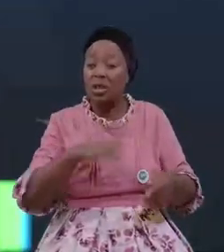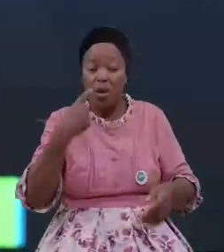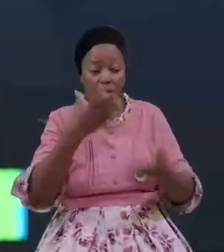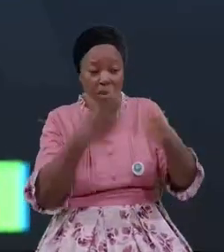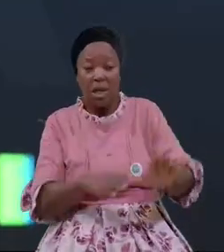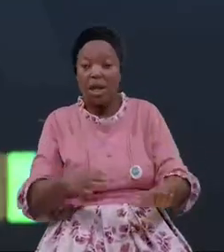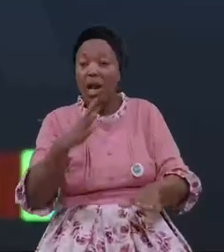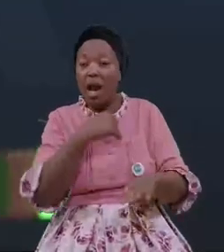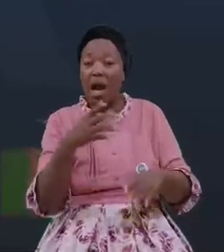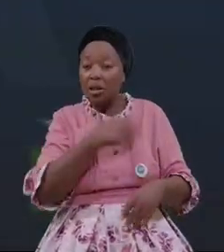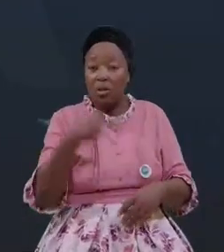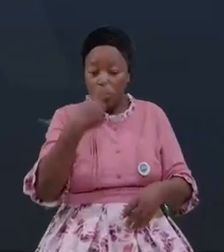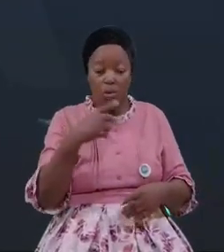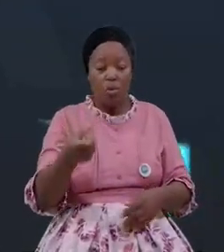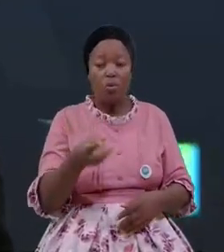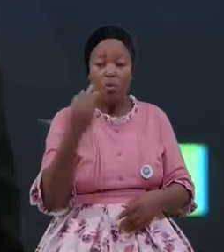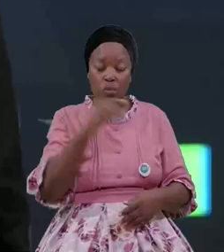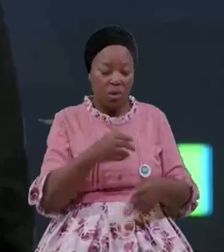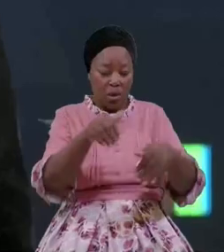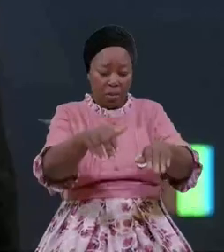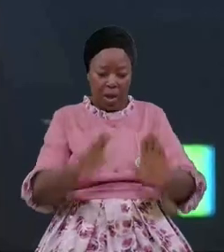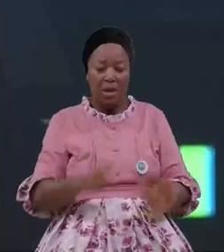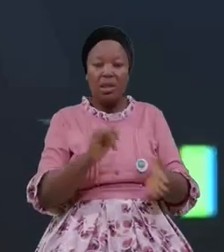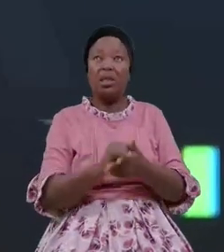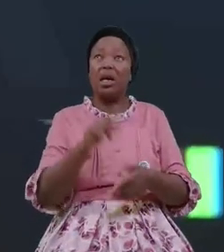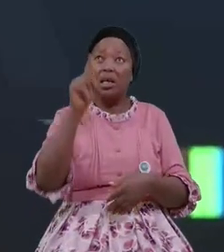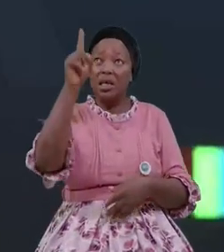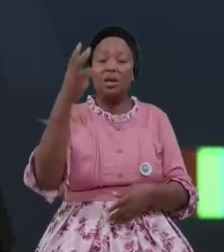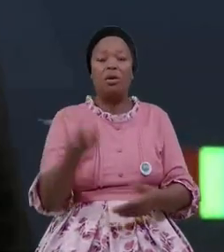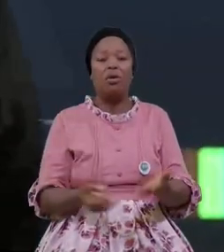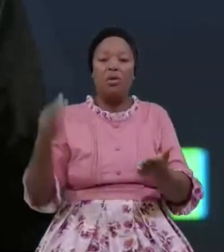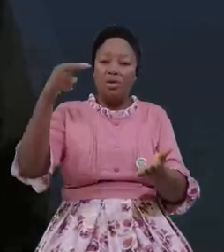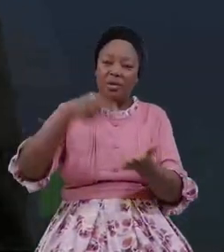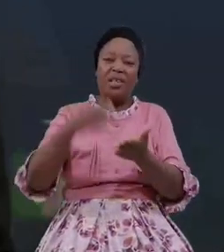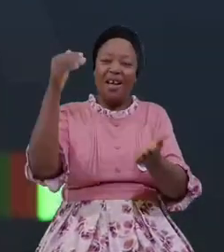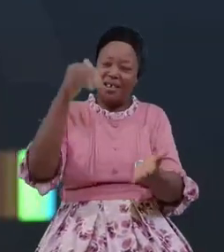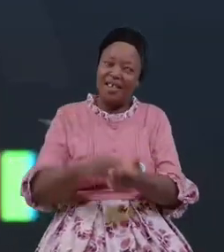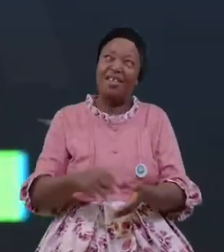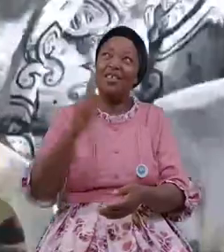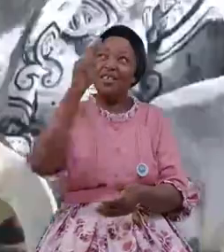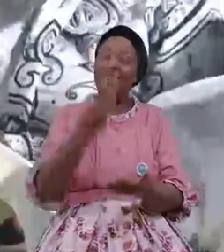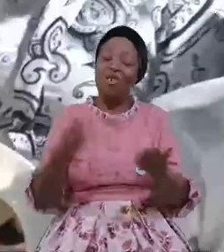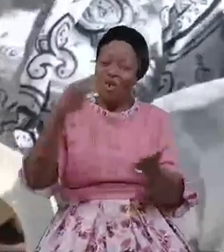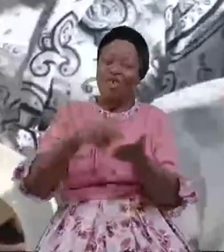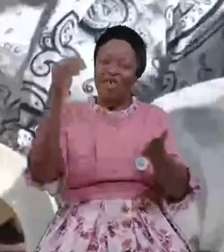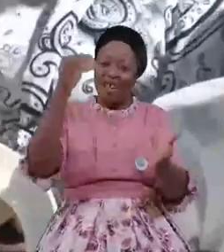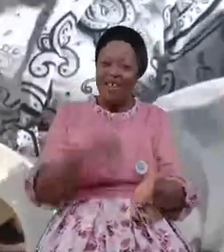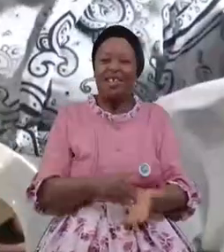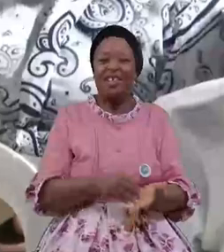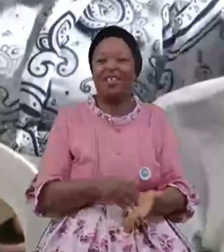mort et qui était enseveli et qu'il est ressuscité encore je dis il est ressuscité